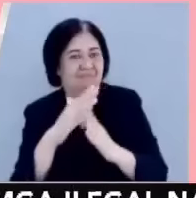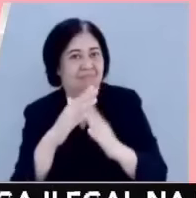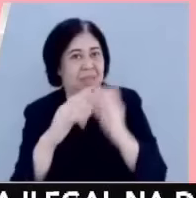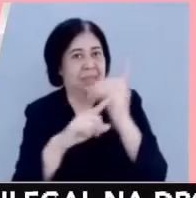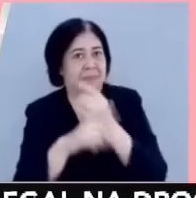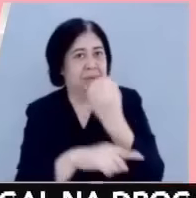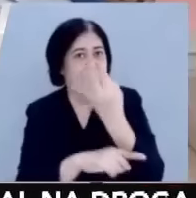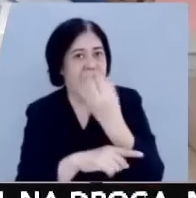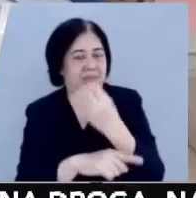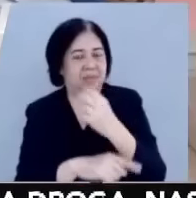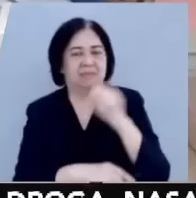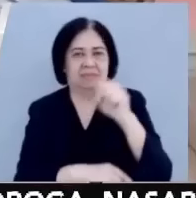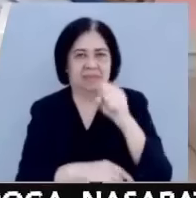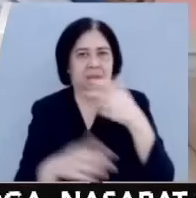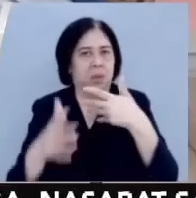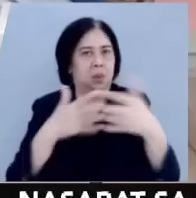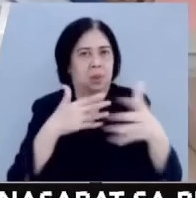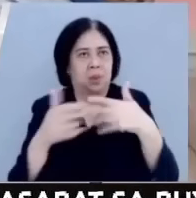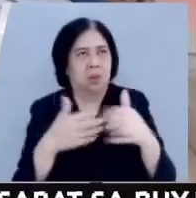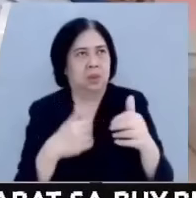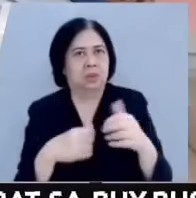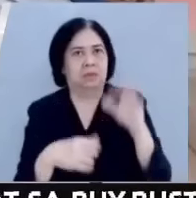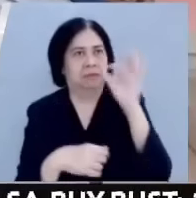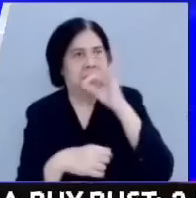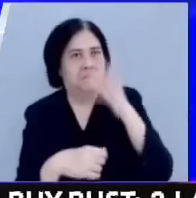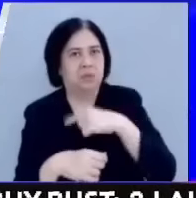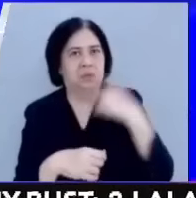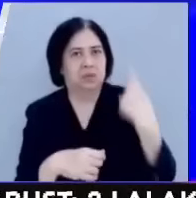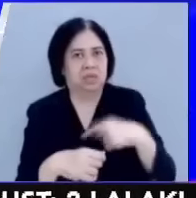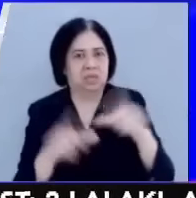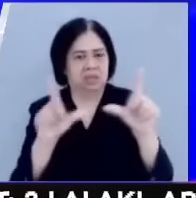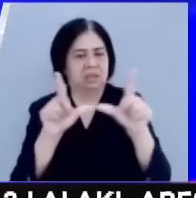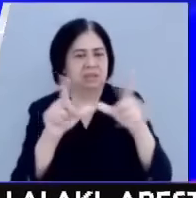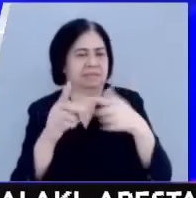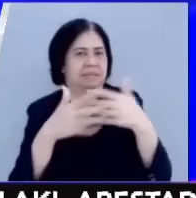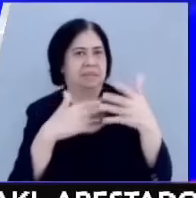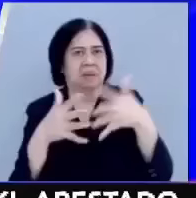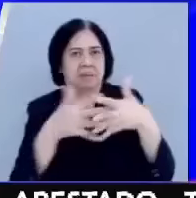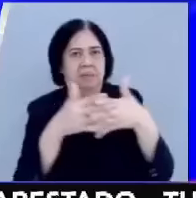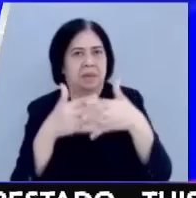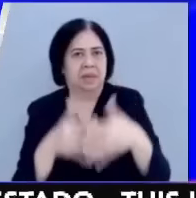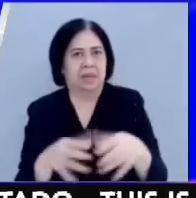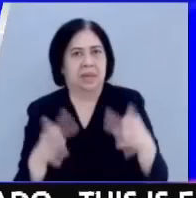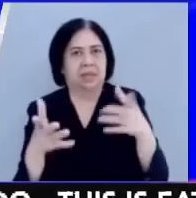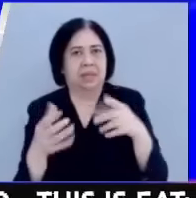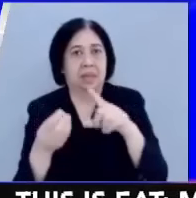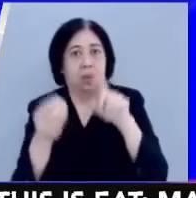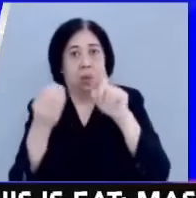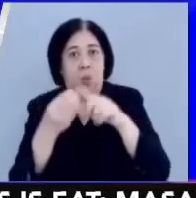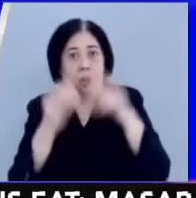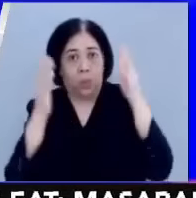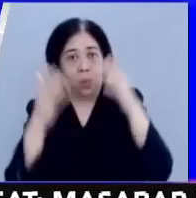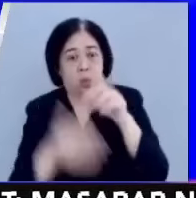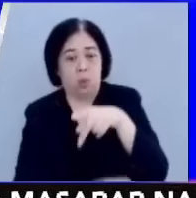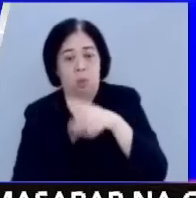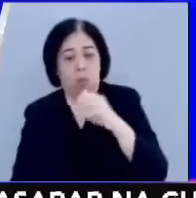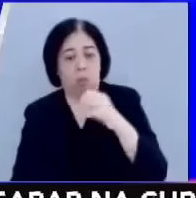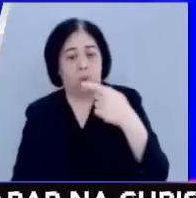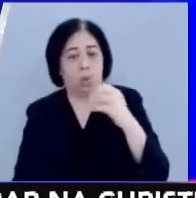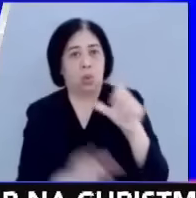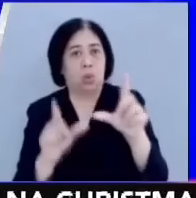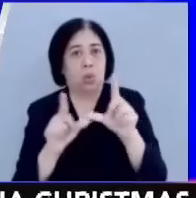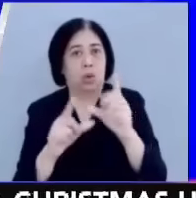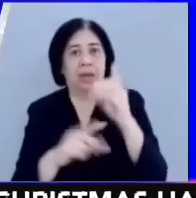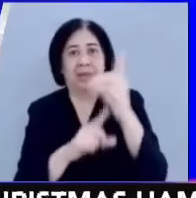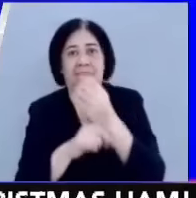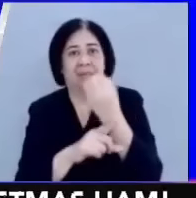kahit lisensyado ka Pilipino Chinese American basta Pogo license ka December 15 dapat wind down